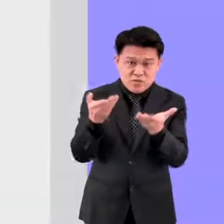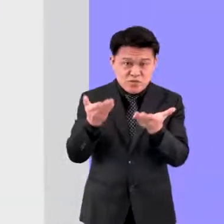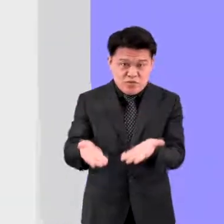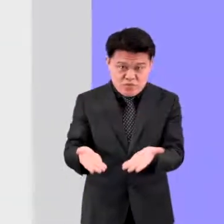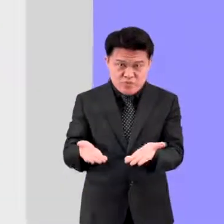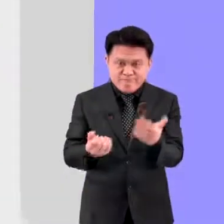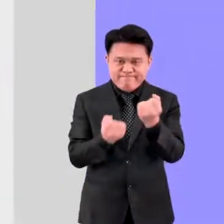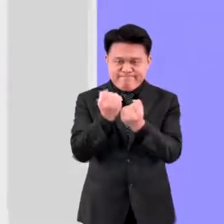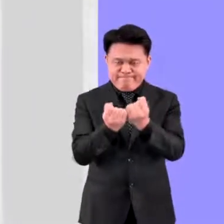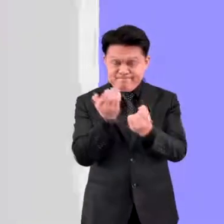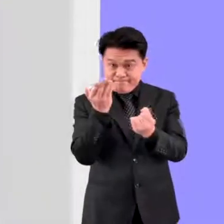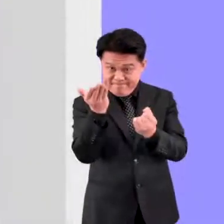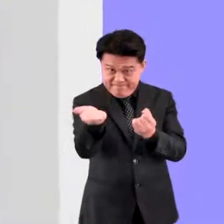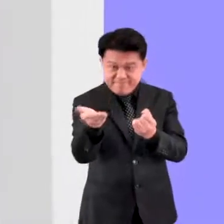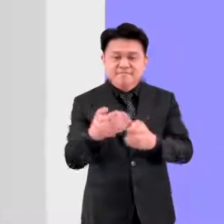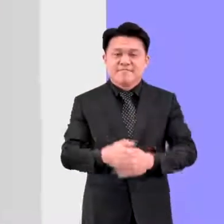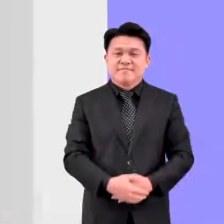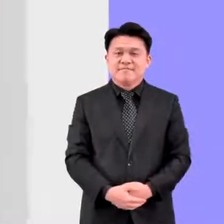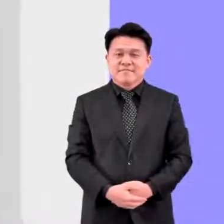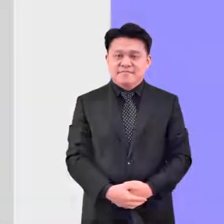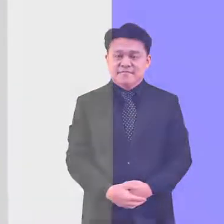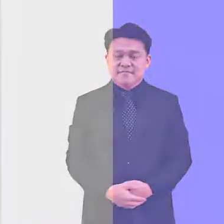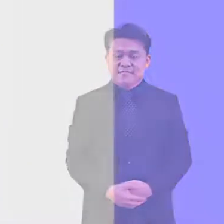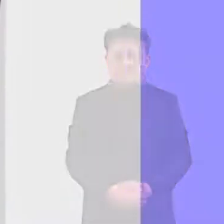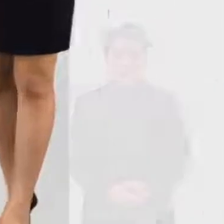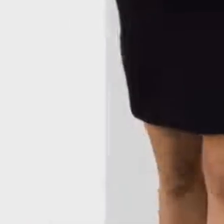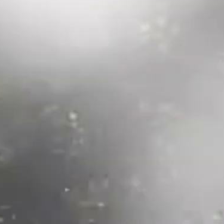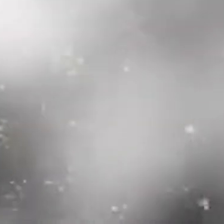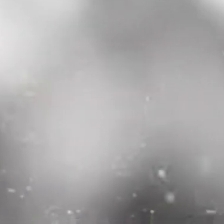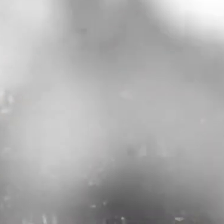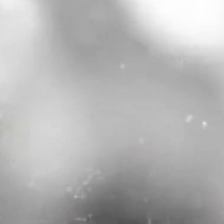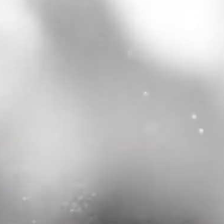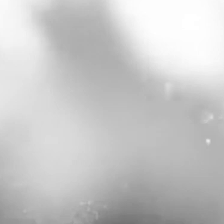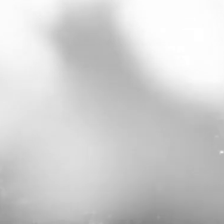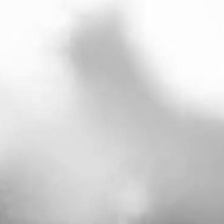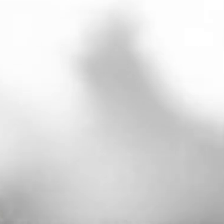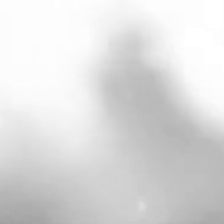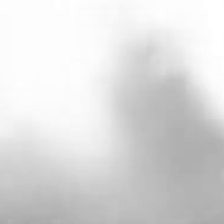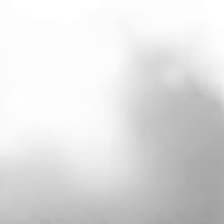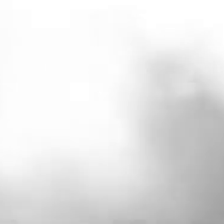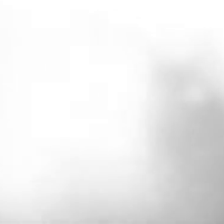교육과 휴가 등에 대해서 자세히 설명 도와드리겠습니다.